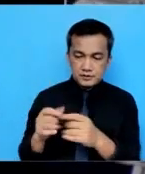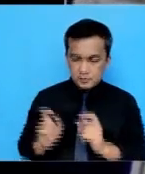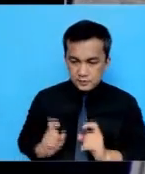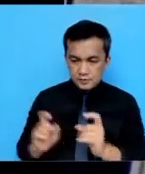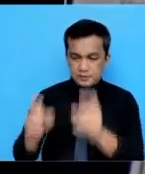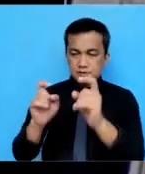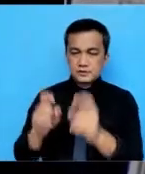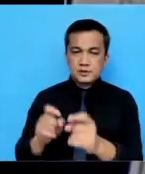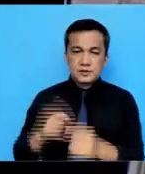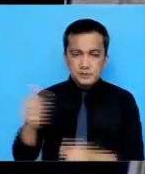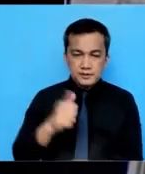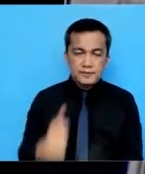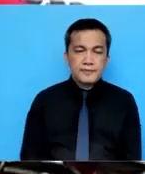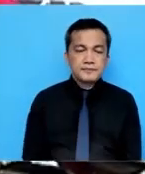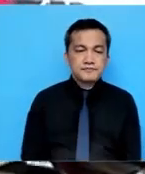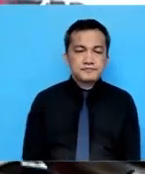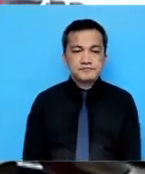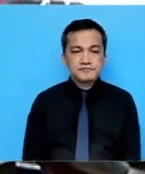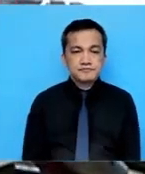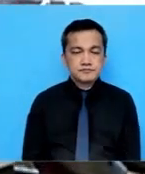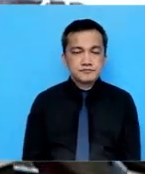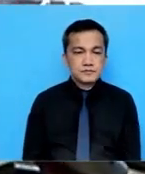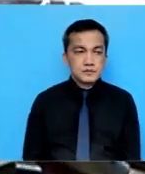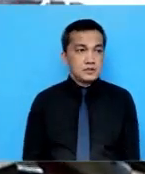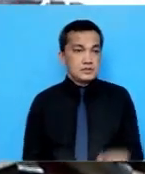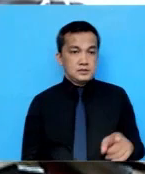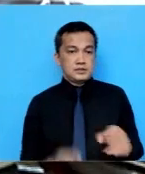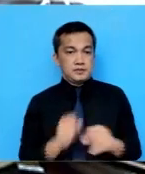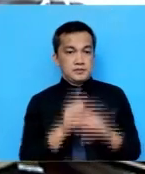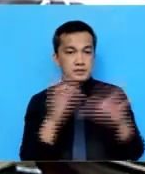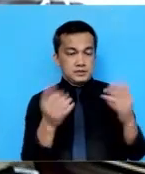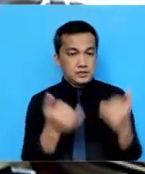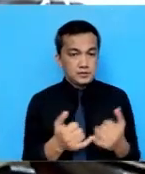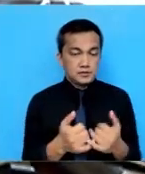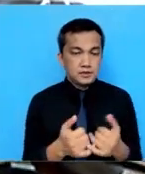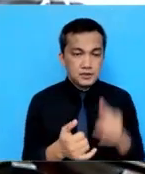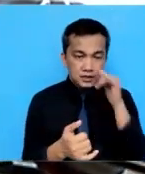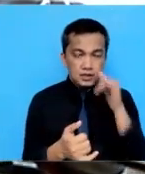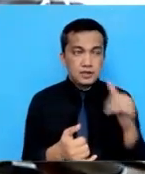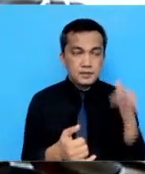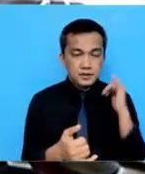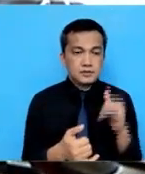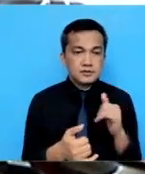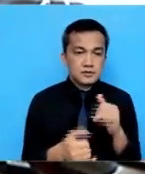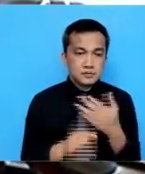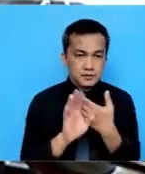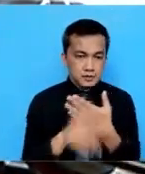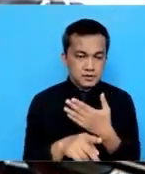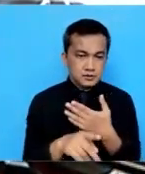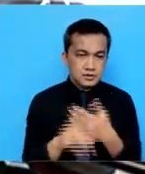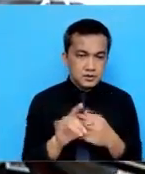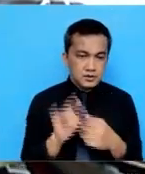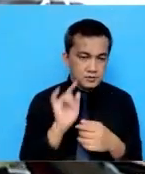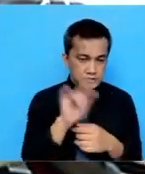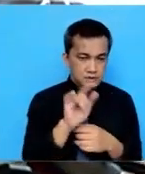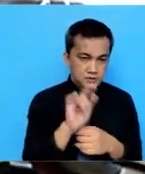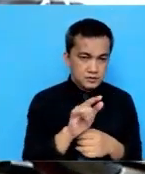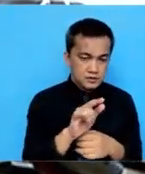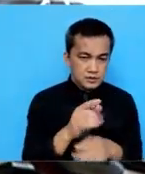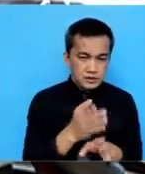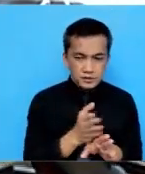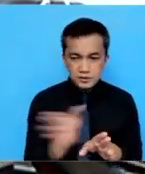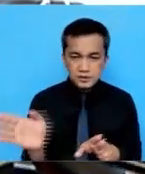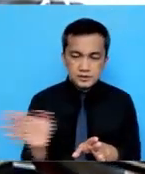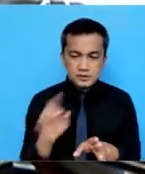biyahe. Just imagine, ngayong araw pa lang, kagabi pa lang, nagbalikan yung mga flights na yun, yung mga diverted flights, yung mga